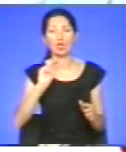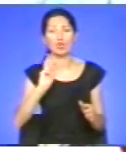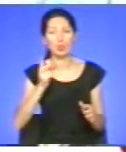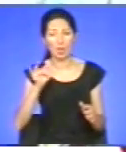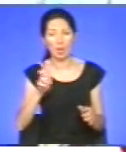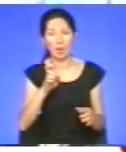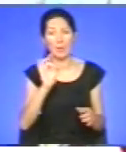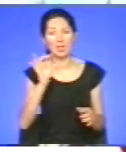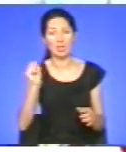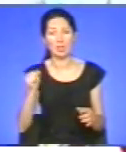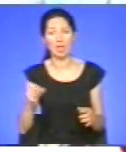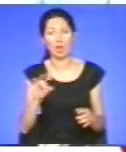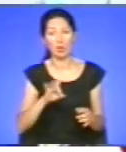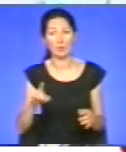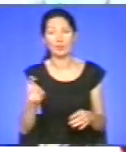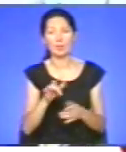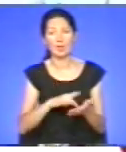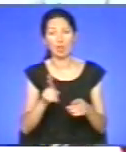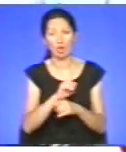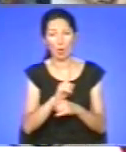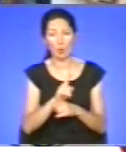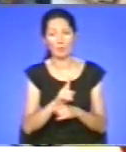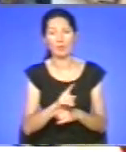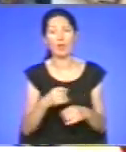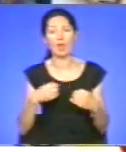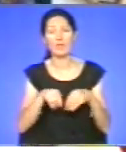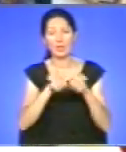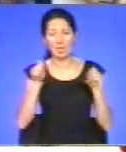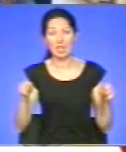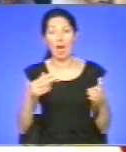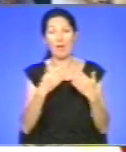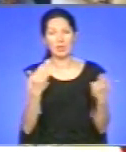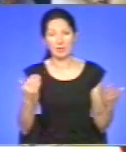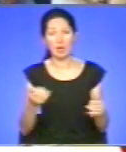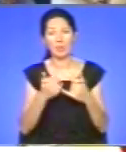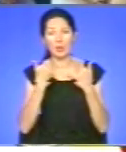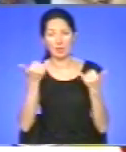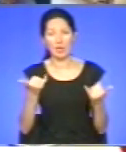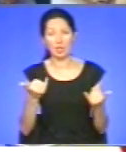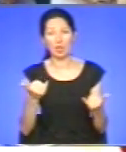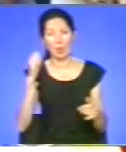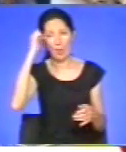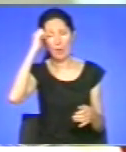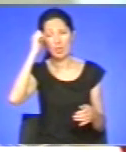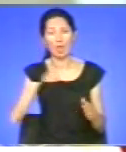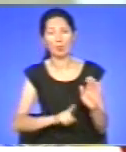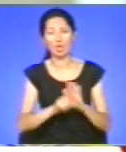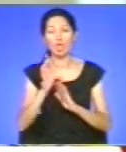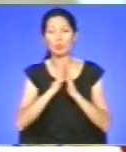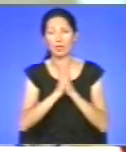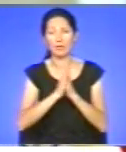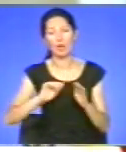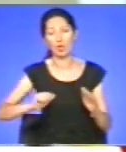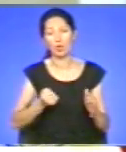обласному краєзнавчому музеї відкриття документальної виставки, присвяченої пам'яті Гавдиди, розпочали з молитви. Друзі, рідні поділилися